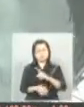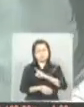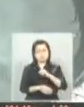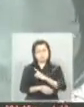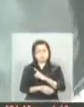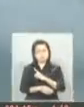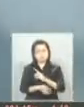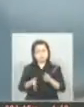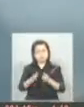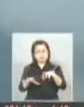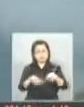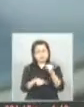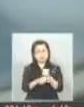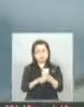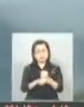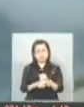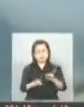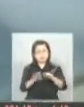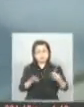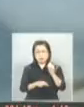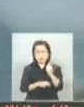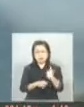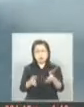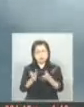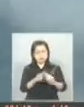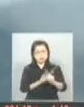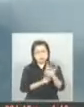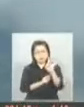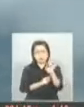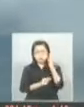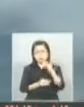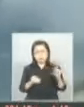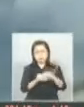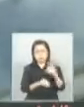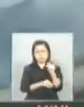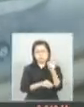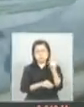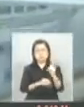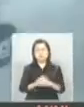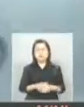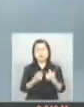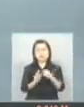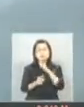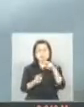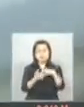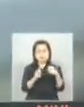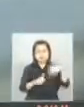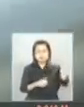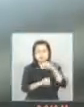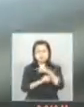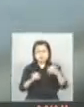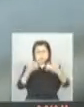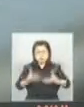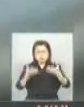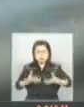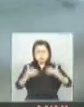ฏิบัติการฝนหลวงมาตรฐานได้8หน่วยและอาจขยายเพิ่มได้เป็น11หน่วยหากสถานการณ์ภัยแล้งมีความรุนแรงและกว้